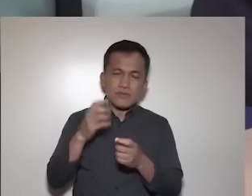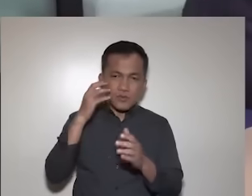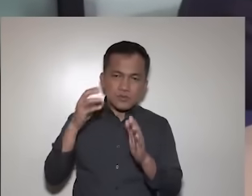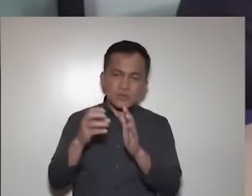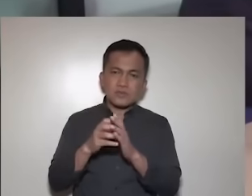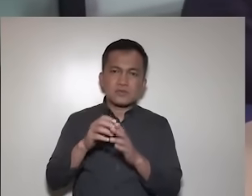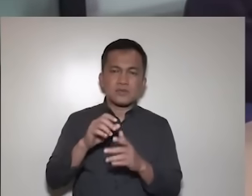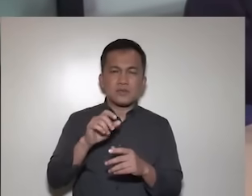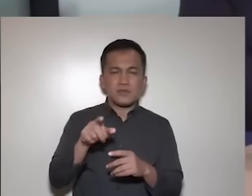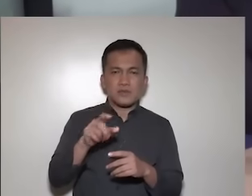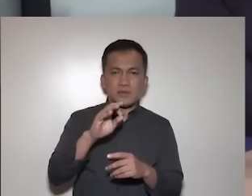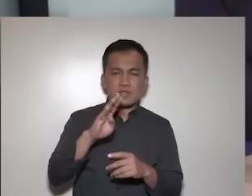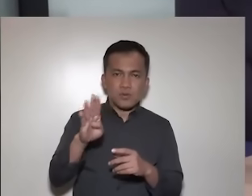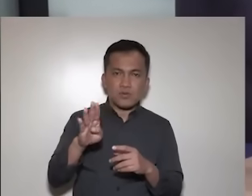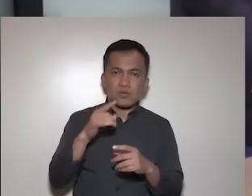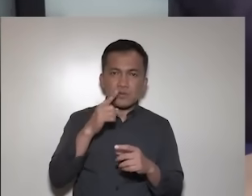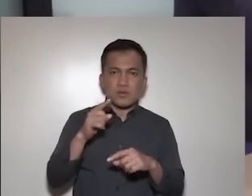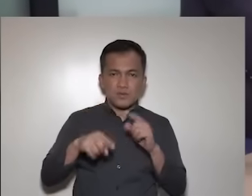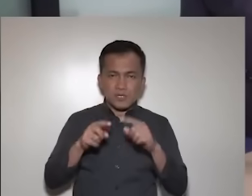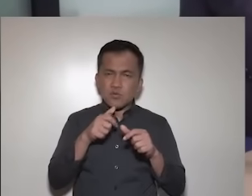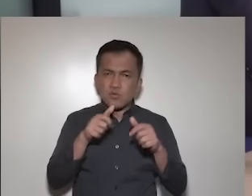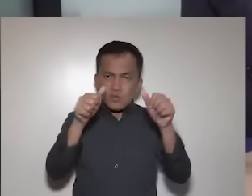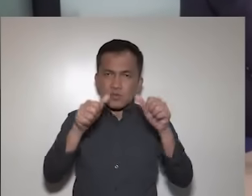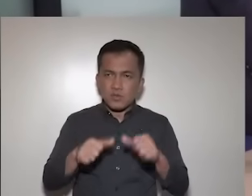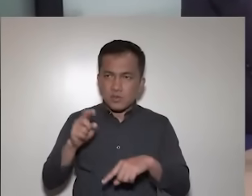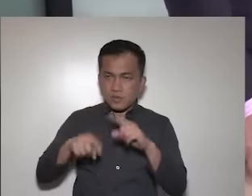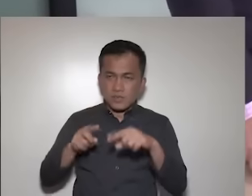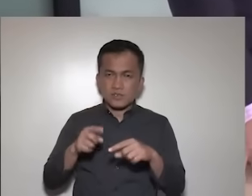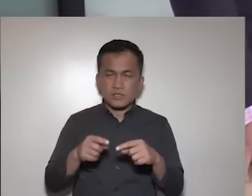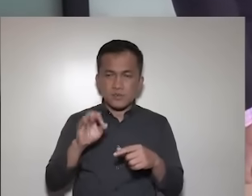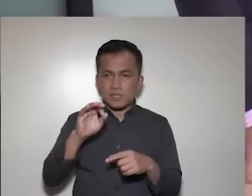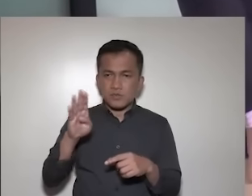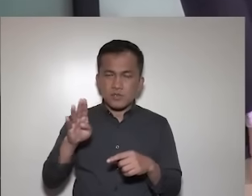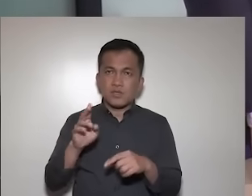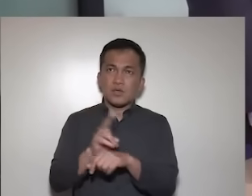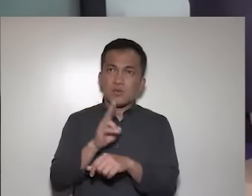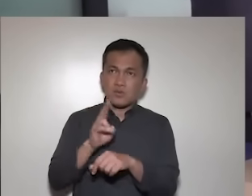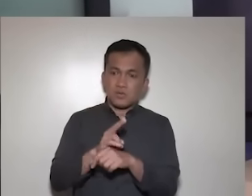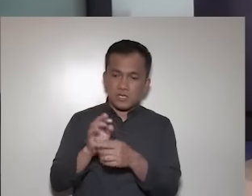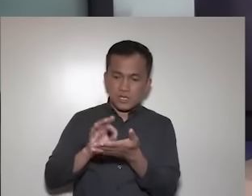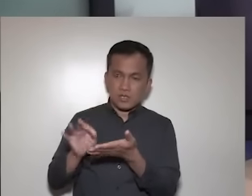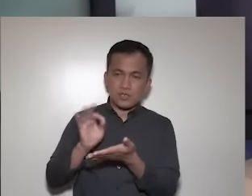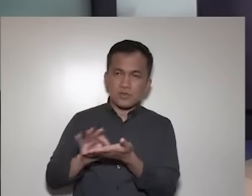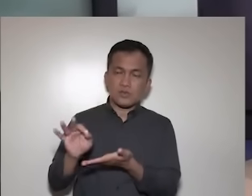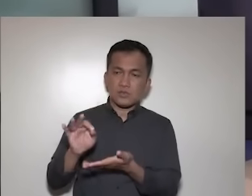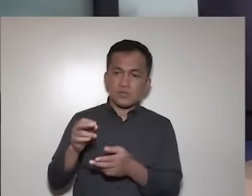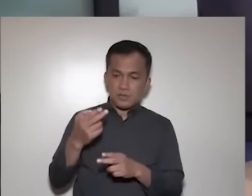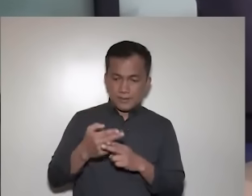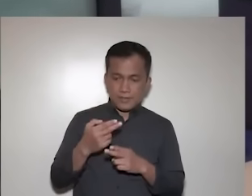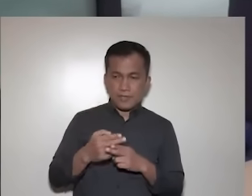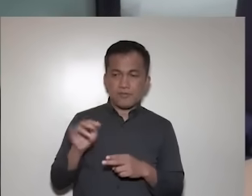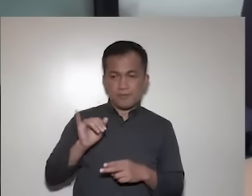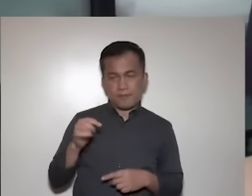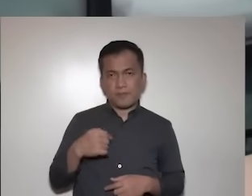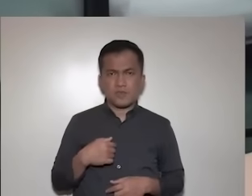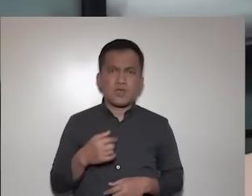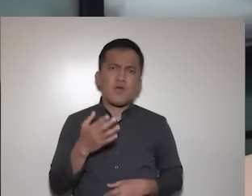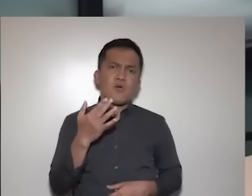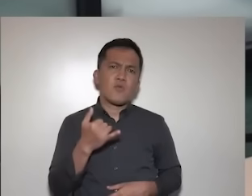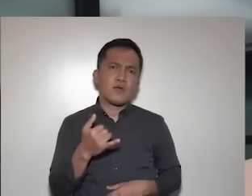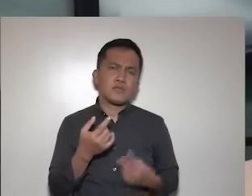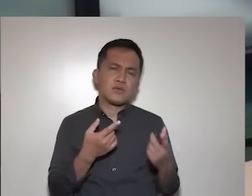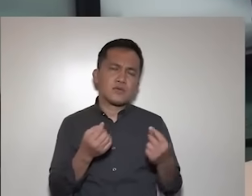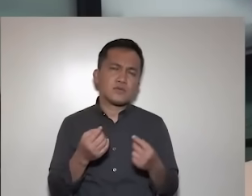sir. Sino nag-post noon? Yung mga friends saan ko nila po. Pinos? Sa Facebook ko. Oh. Gumamit po sila ng account na yung pangalan ko din po. Bakit